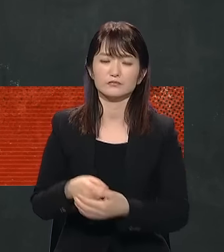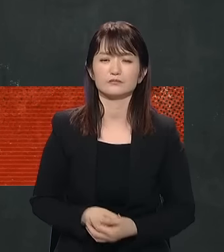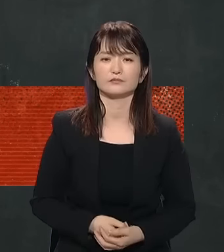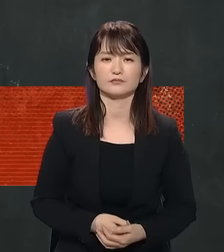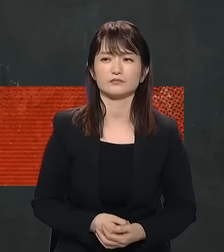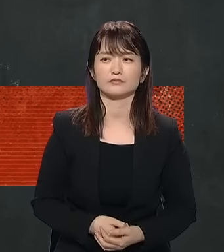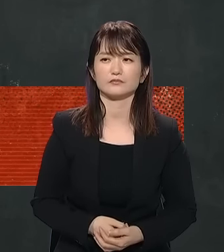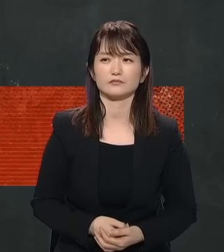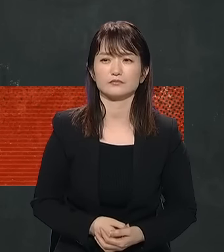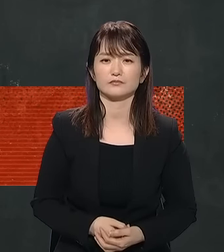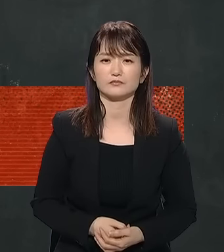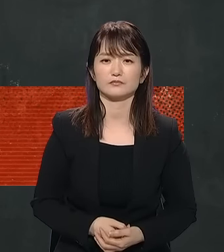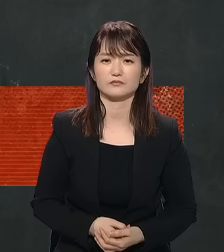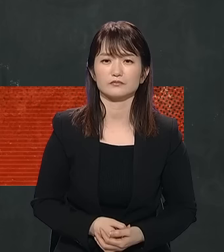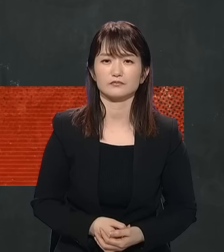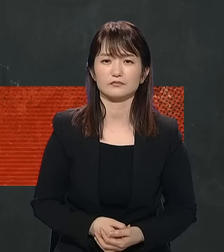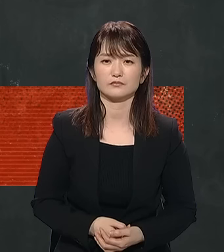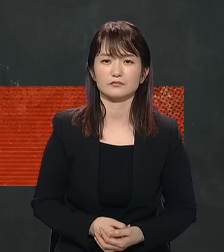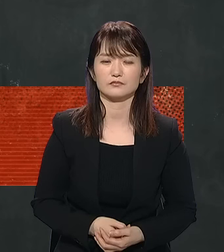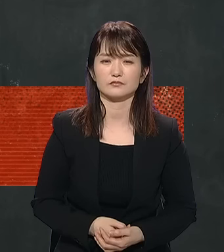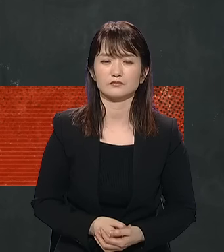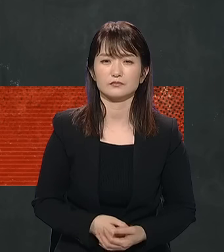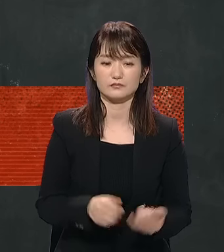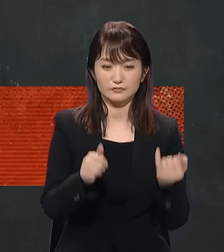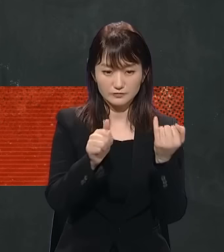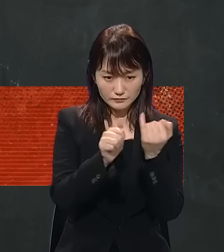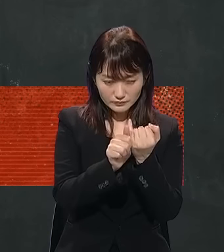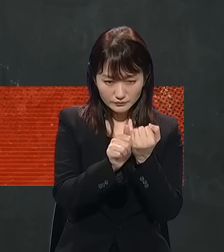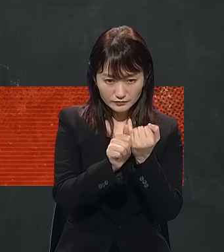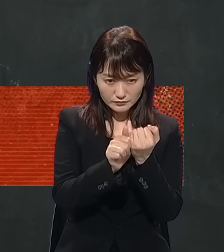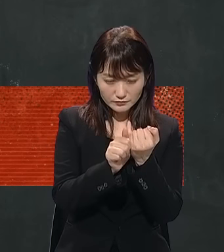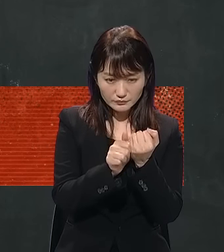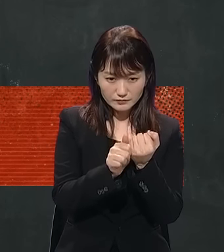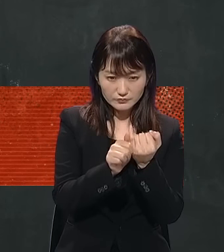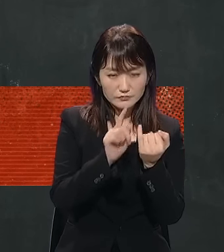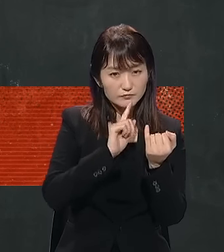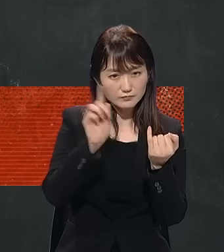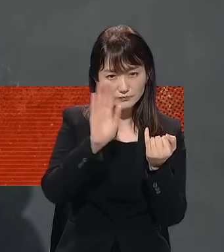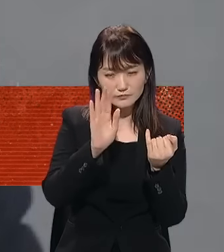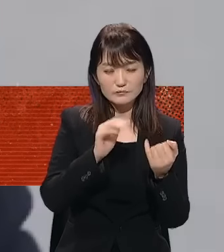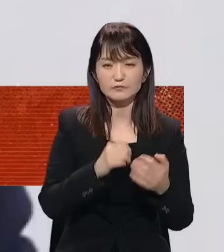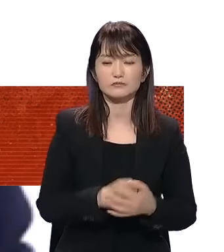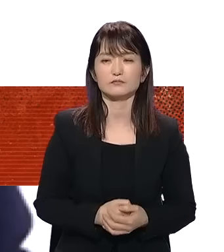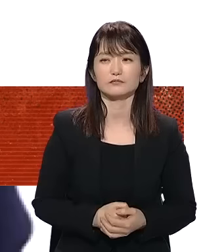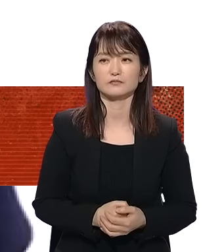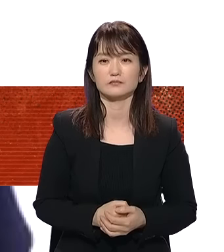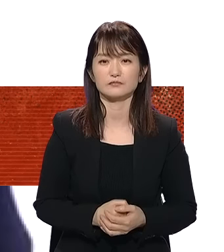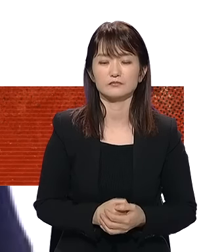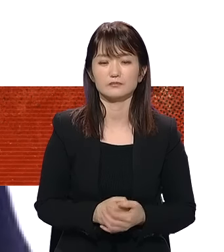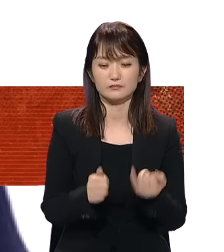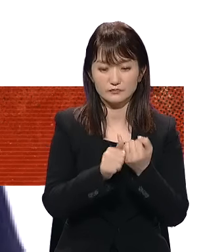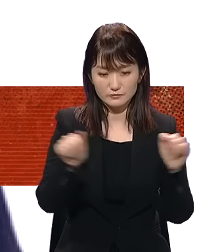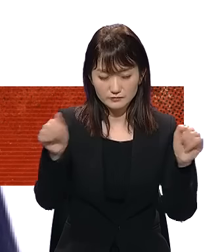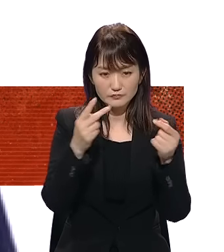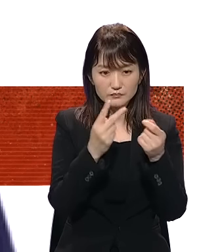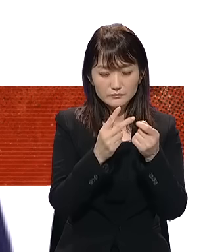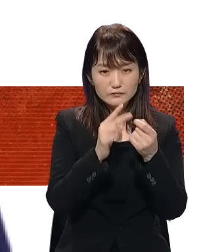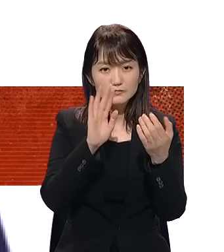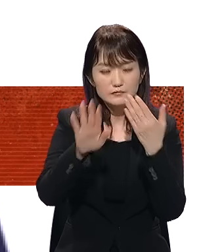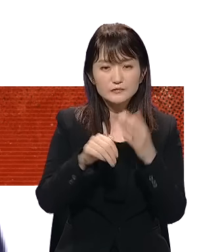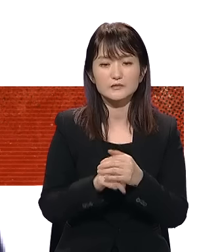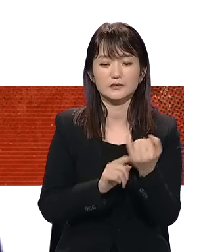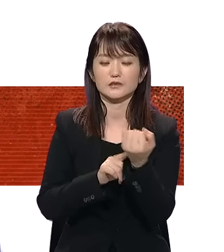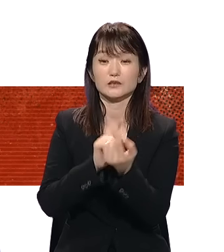그 저희 사실혼 관련해서는 가만 들어보면 그 두 번째 이혼 이후에 이성을 안 만난 건